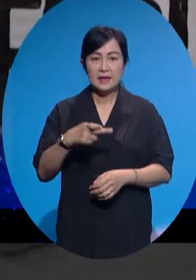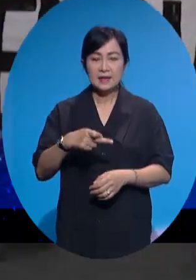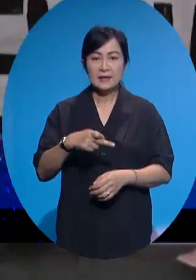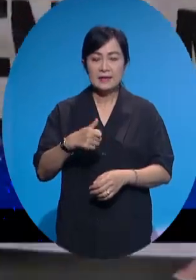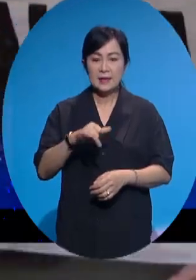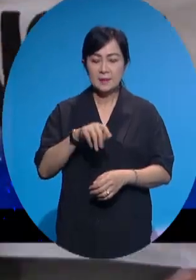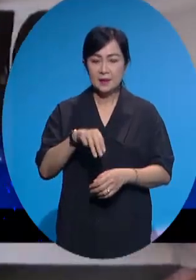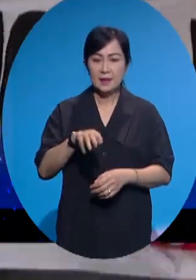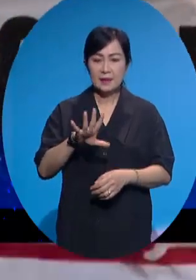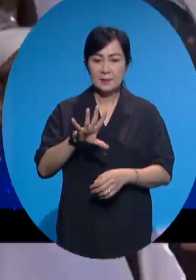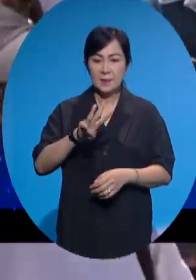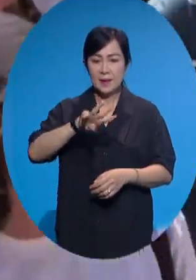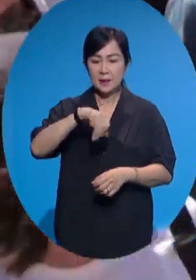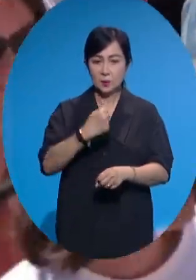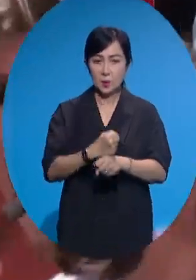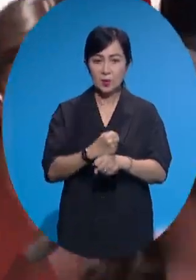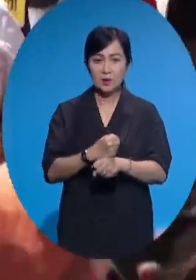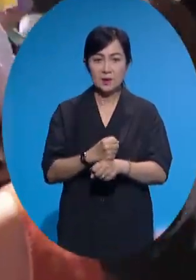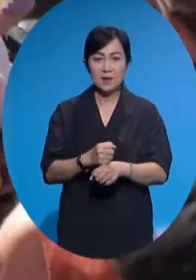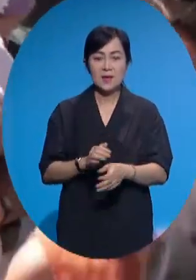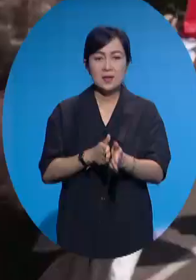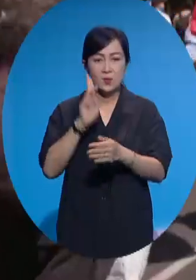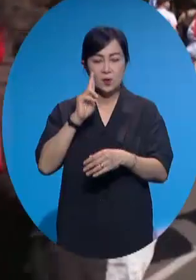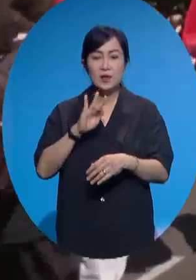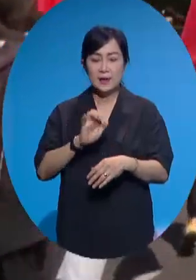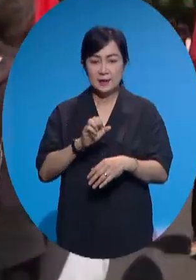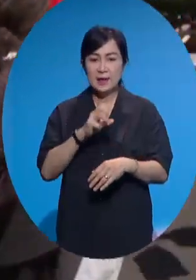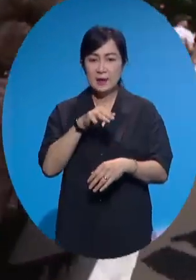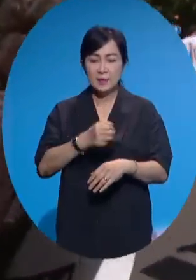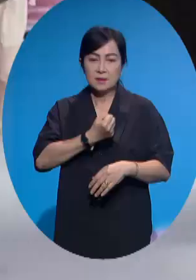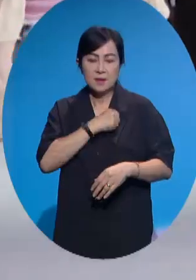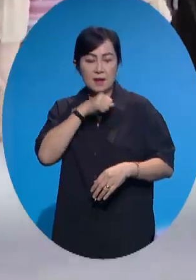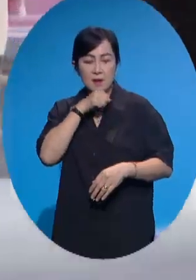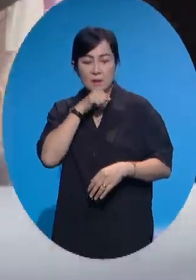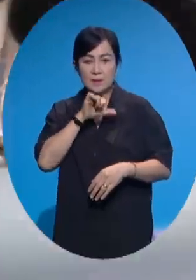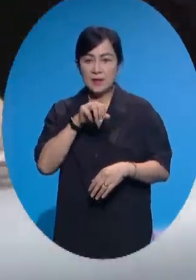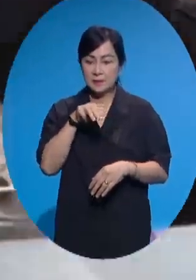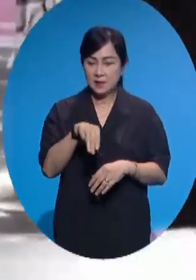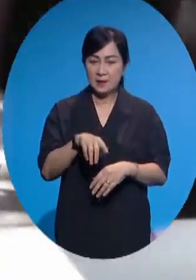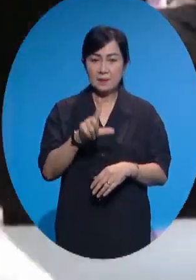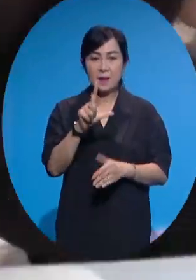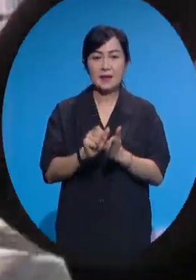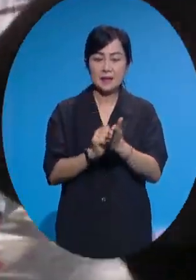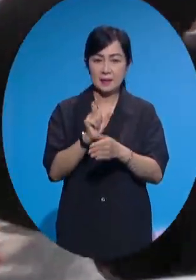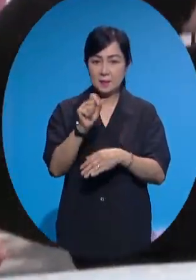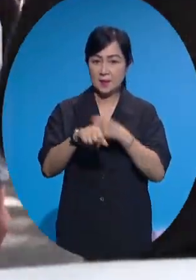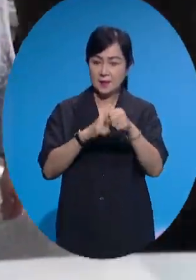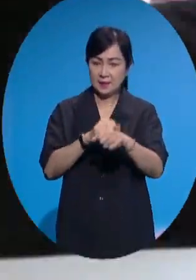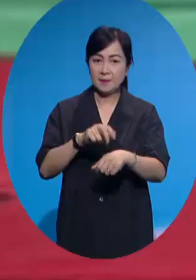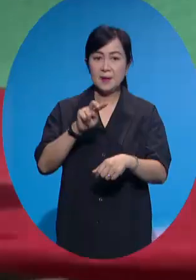binyamin 53 tuổi theo quân đội Israel hamas sát hại ông binyamin hôm 7 tháng 10 năm